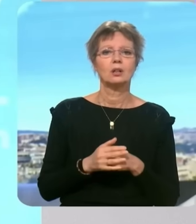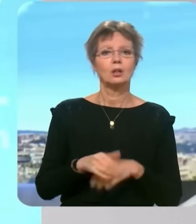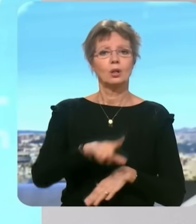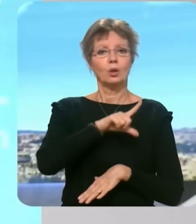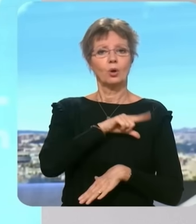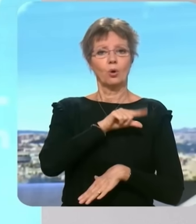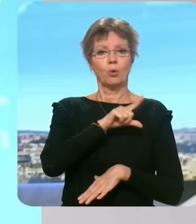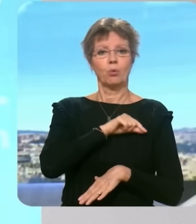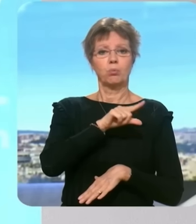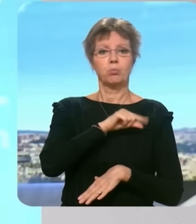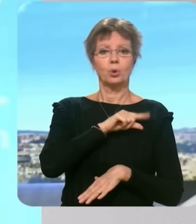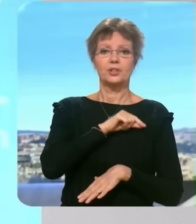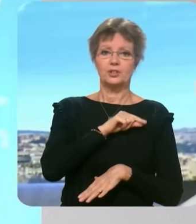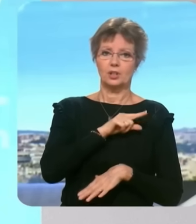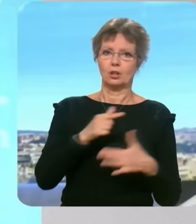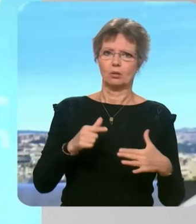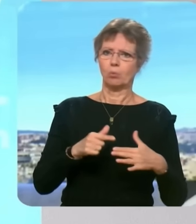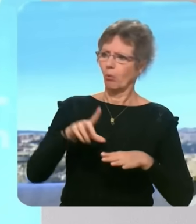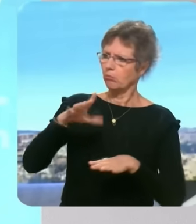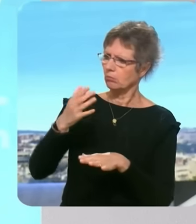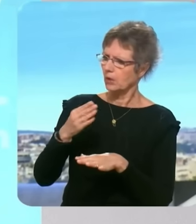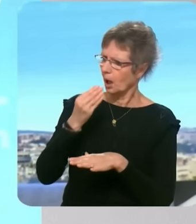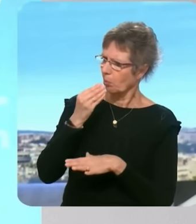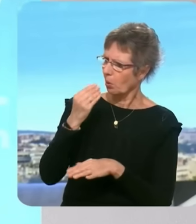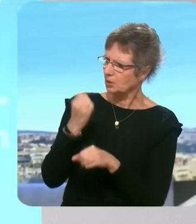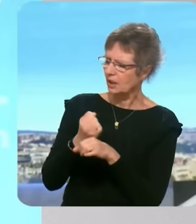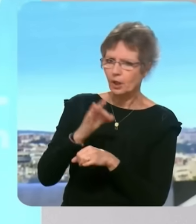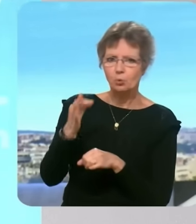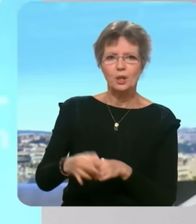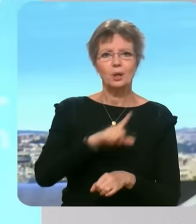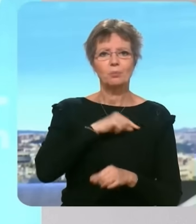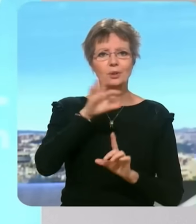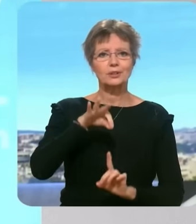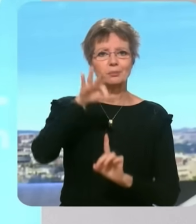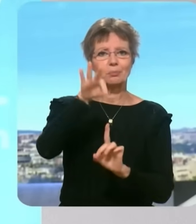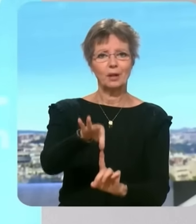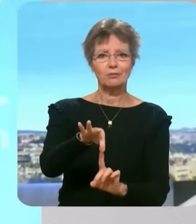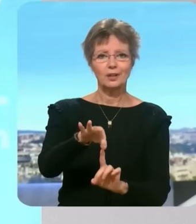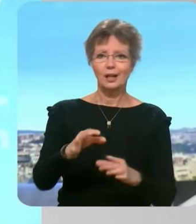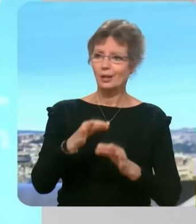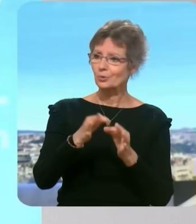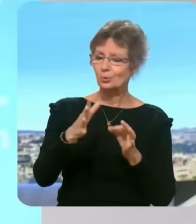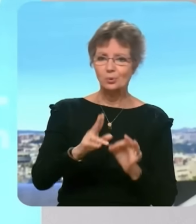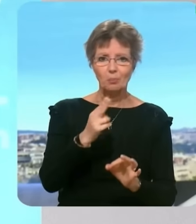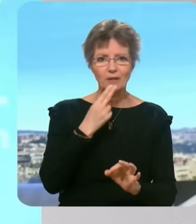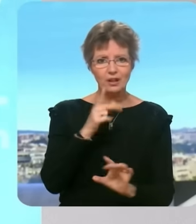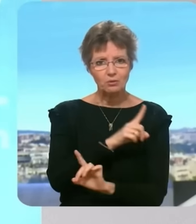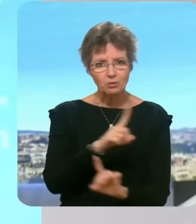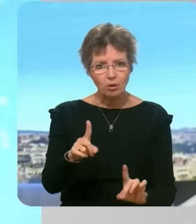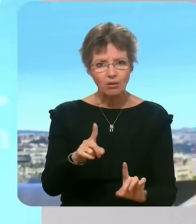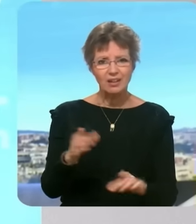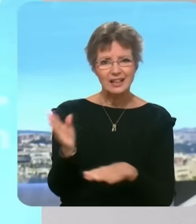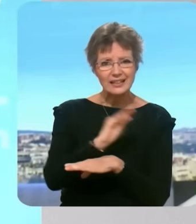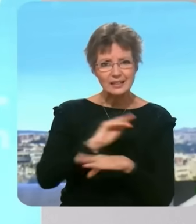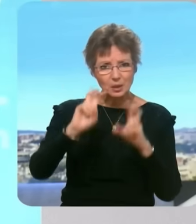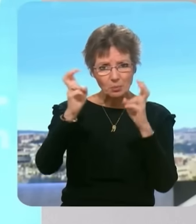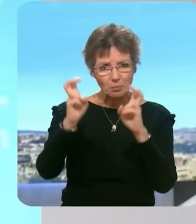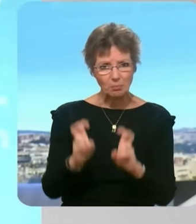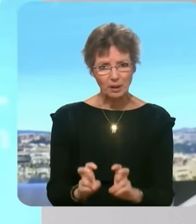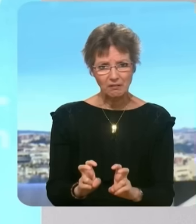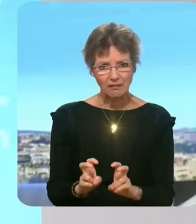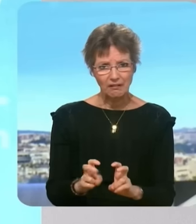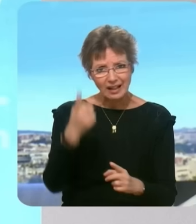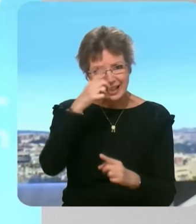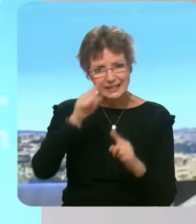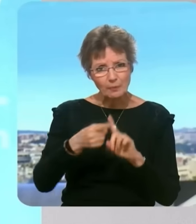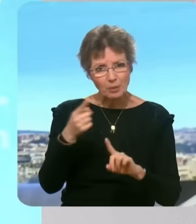policier, malgré leur travail exemplaire d'ailleurs, dans chaque rue pour apporter une réponse. Non, la question de l'insécurité, elle se traitera en amont avec